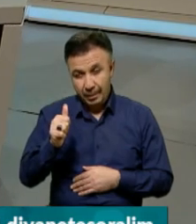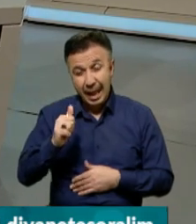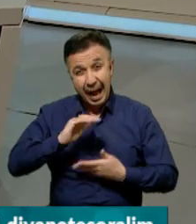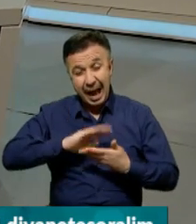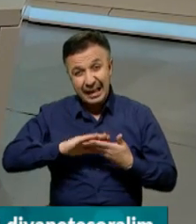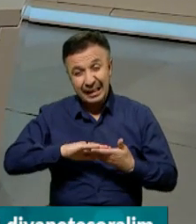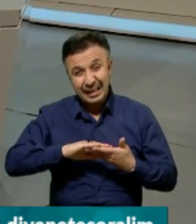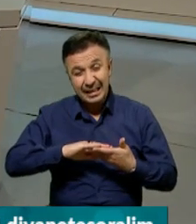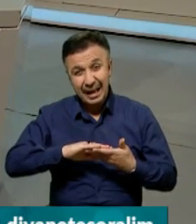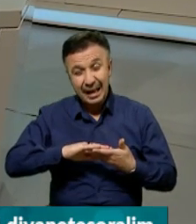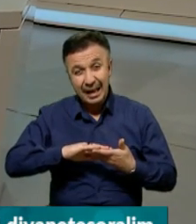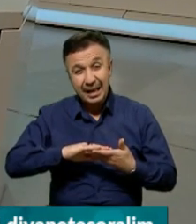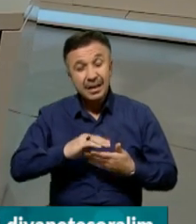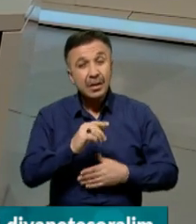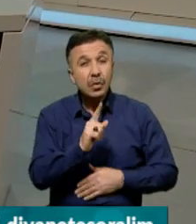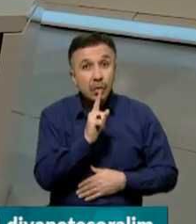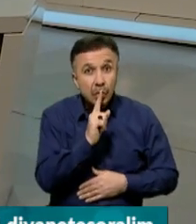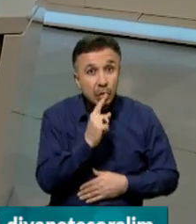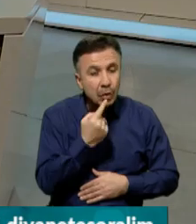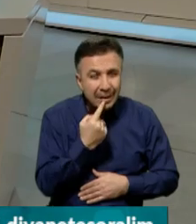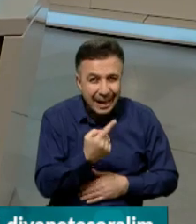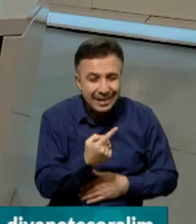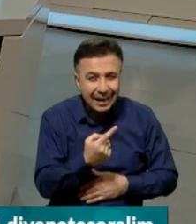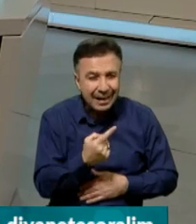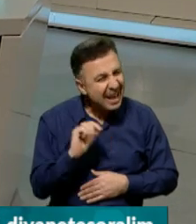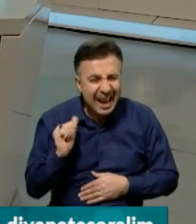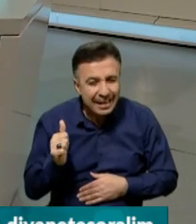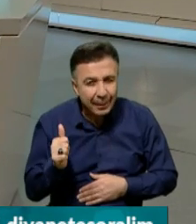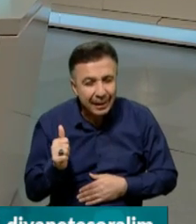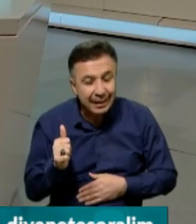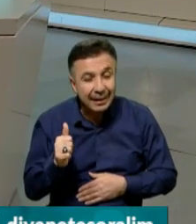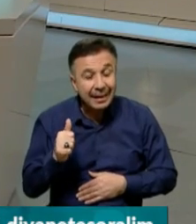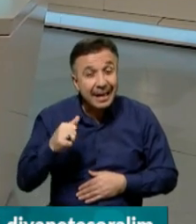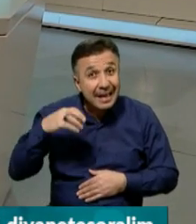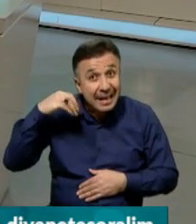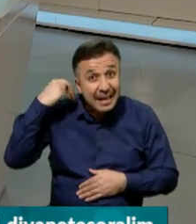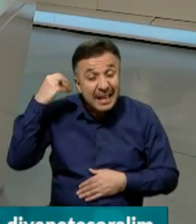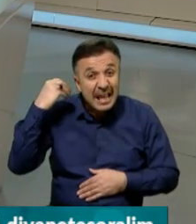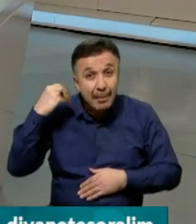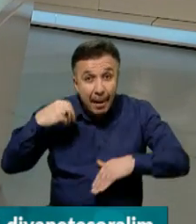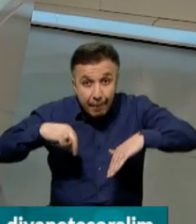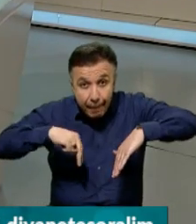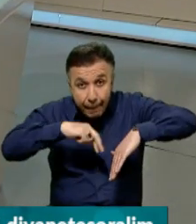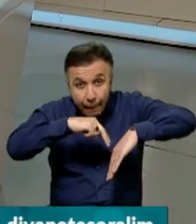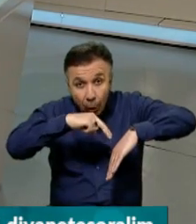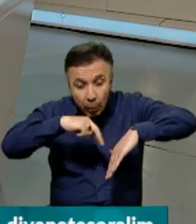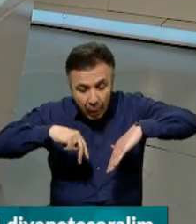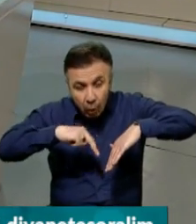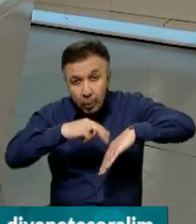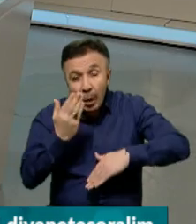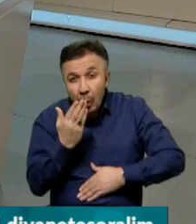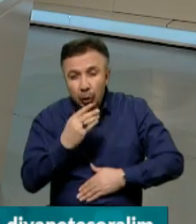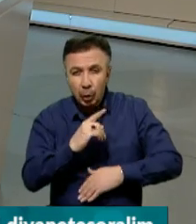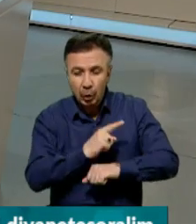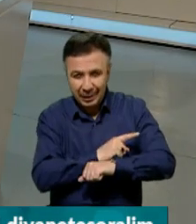arkadaşına sus dersen ne zaman? وَالْاِمَامُ يَخْتُبُ İmam hutbe okurken. İmam hutbe okurken sen